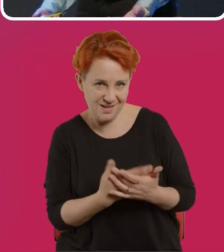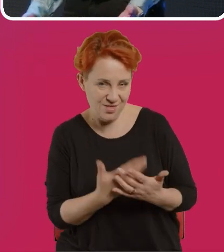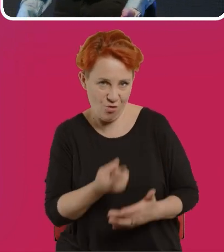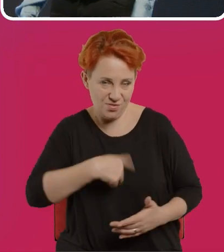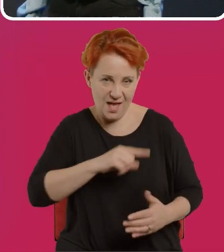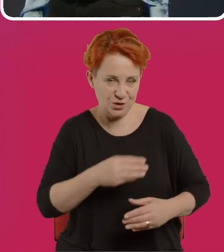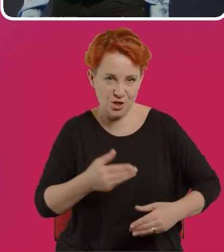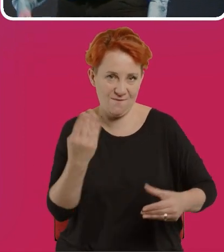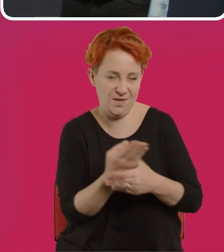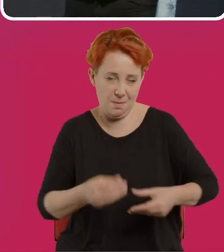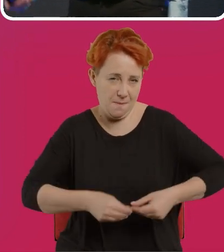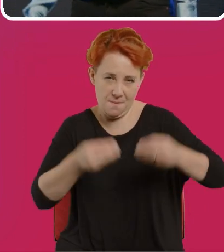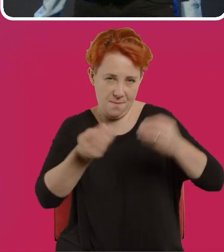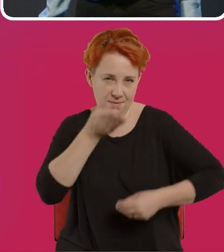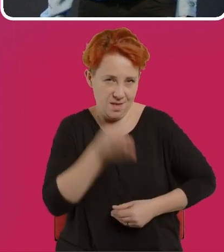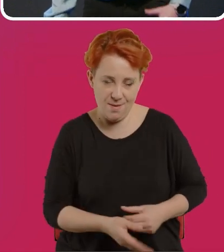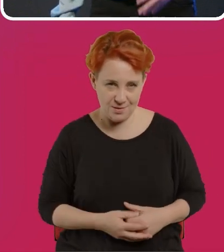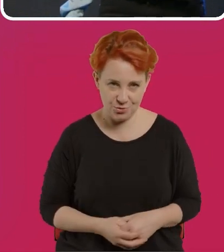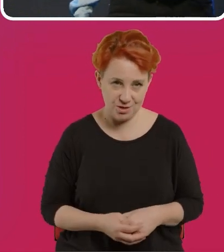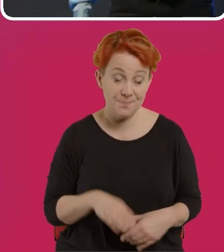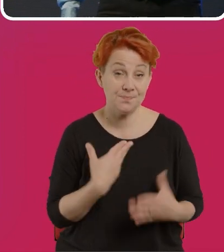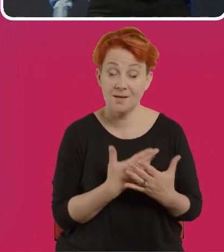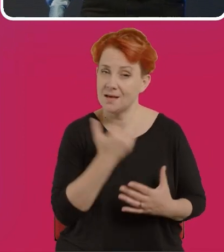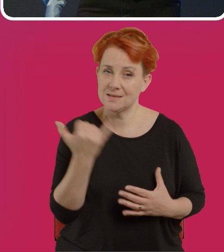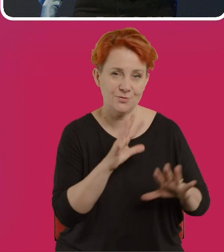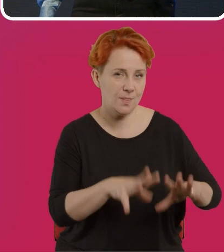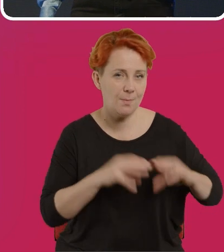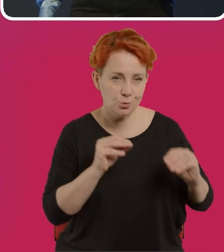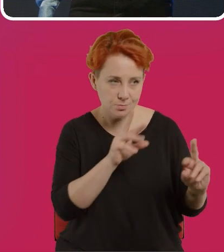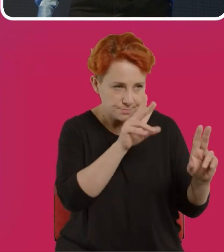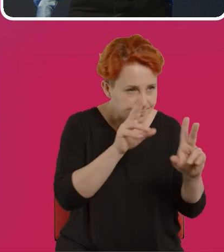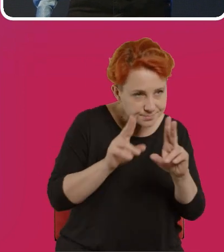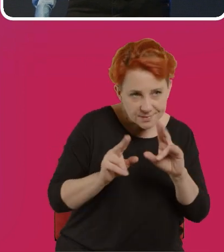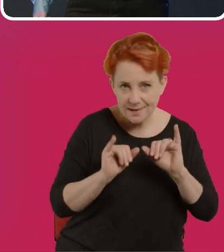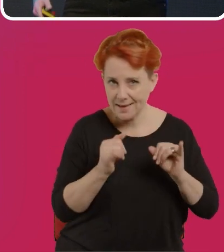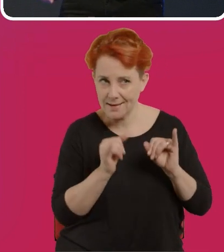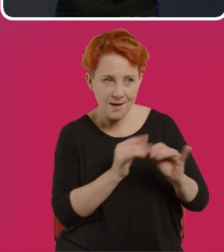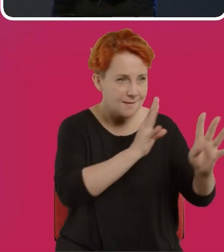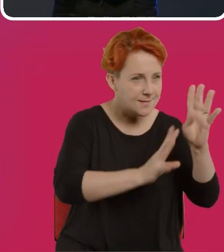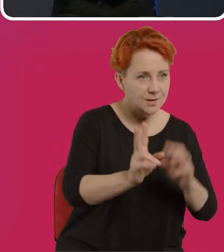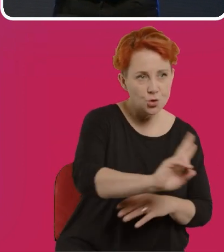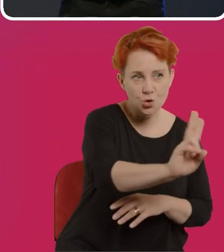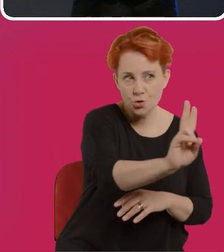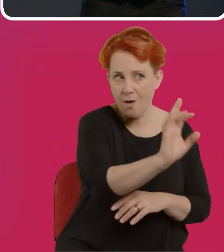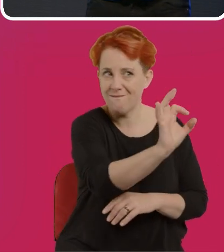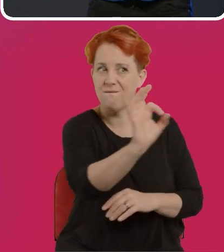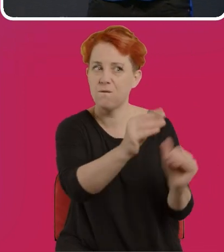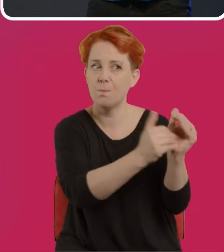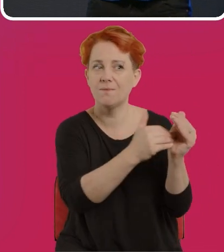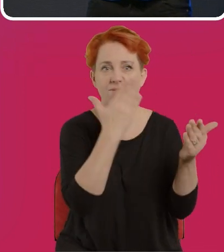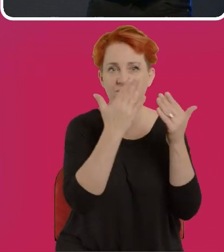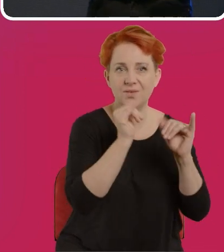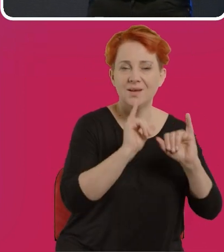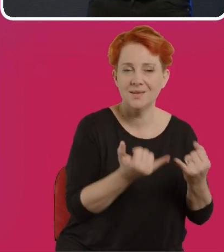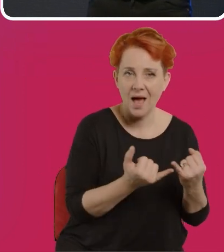skalowała, żebyśmy rośli. Dlatego na początku zaczynamy od identyfikacji i segmentacji tego klienta, od szukania wspólnego